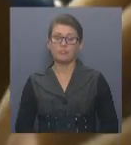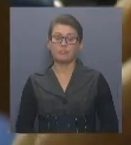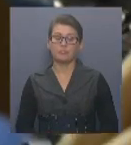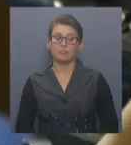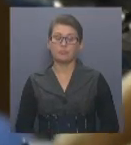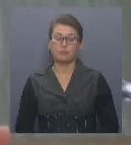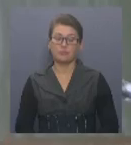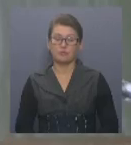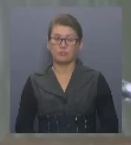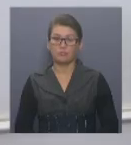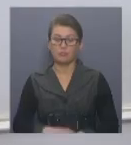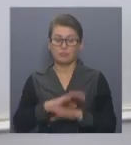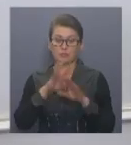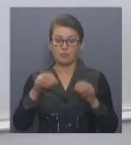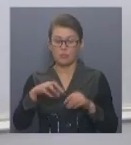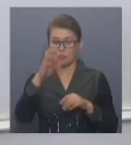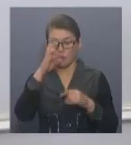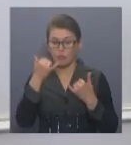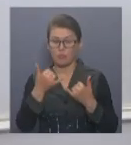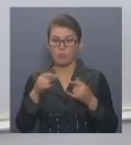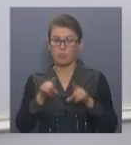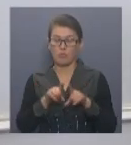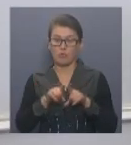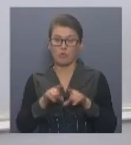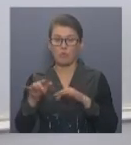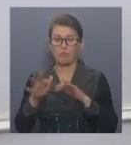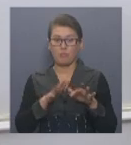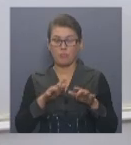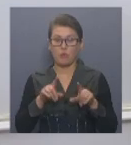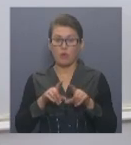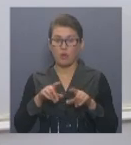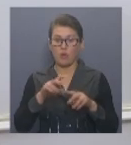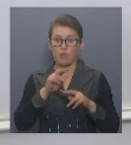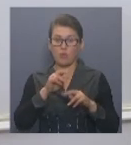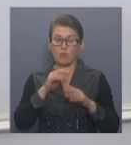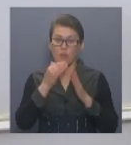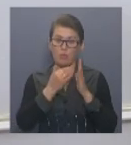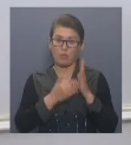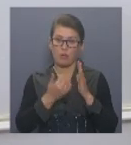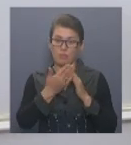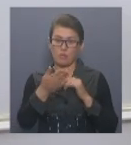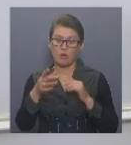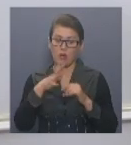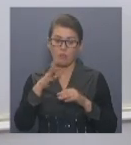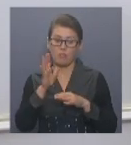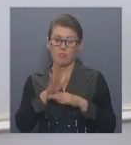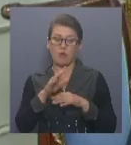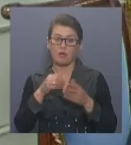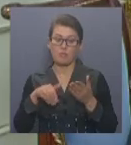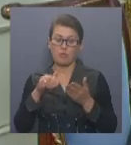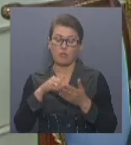Енді барлық экономиканың өсіп атқаны, жасалып атқан сіздің жұмыстарыңыз, сіздің бағдарламаңыз бойынша осының жемісі деп